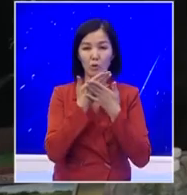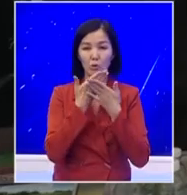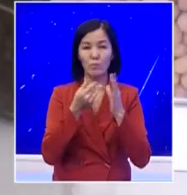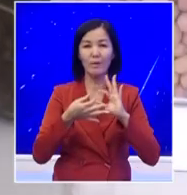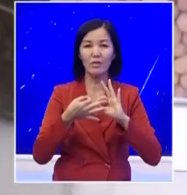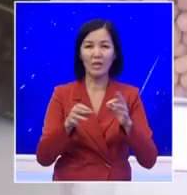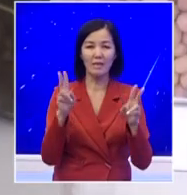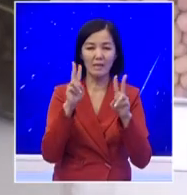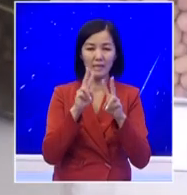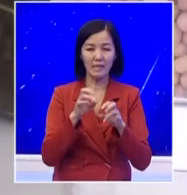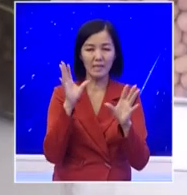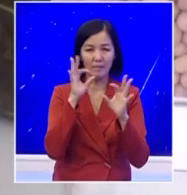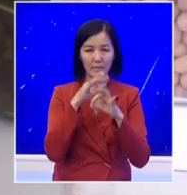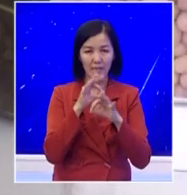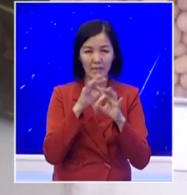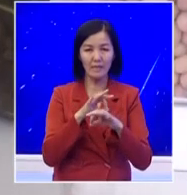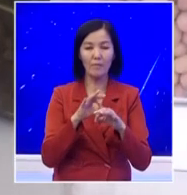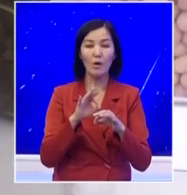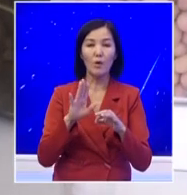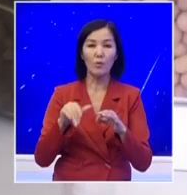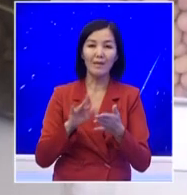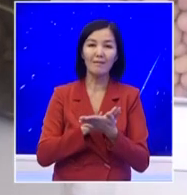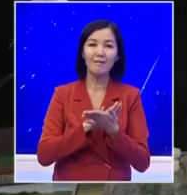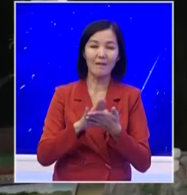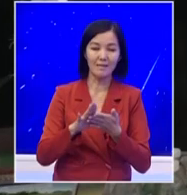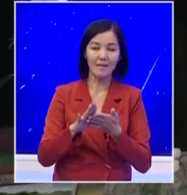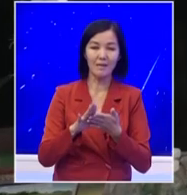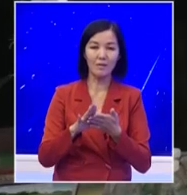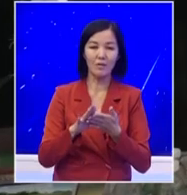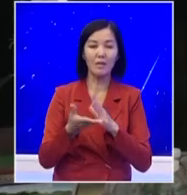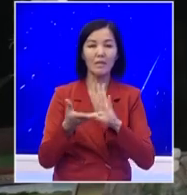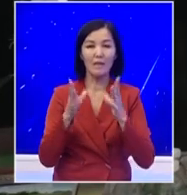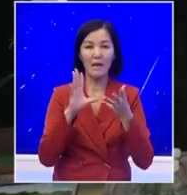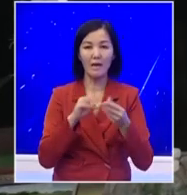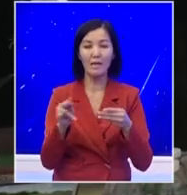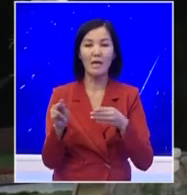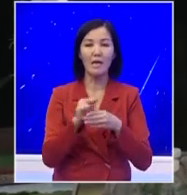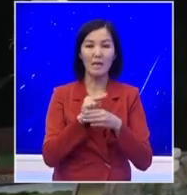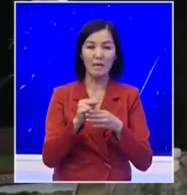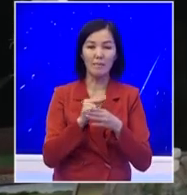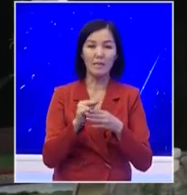қарап, зерттеп, анықтап, соның кейін диагноз қойып, содан осыны емделгеннен кейін